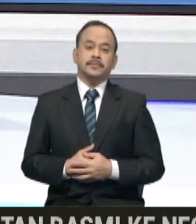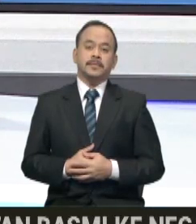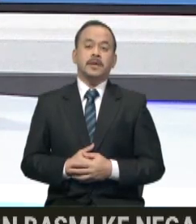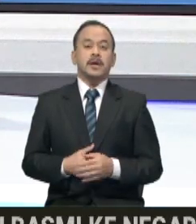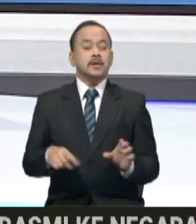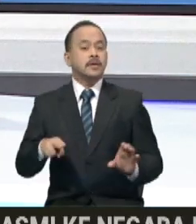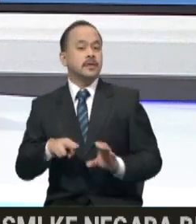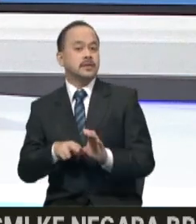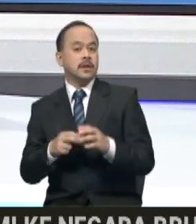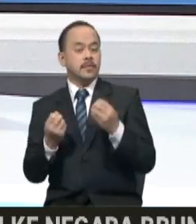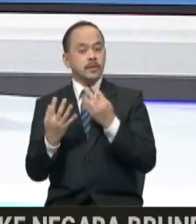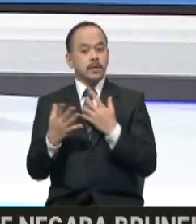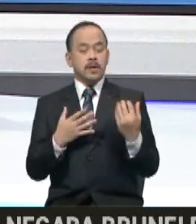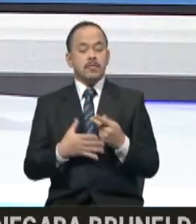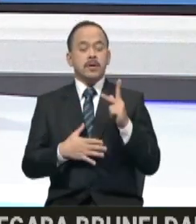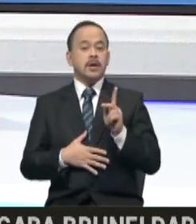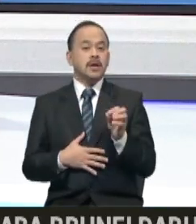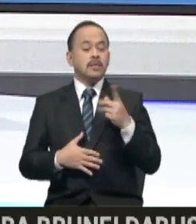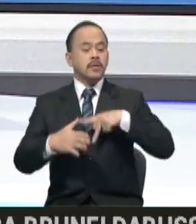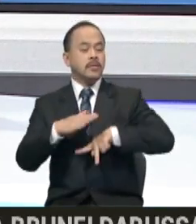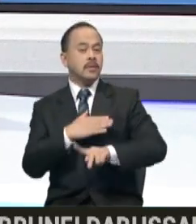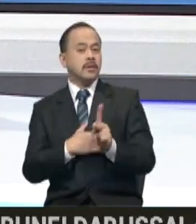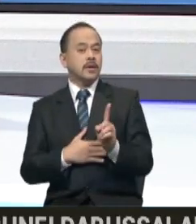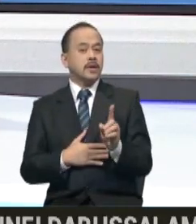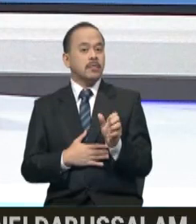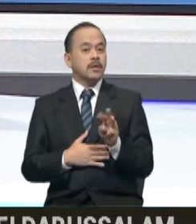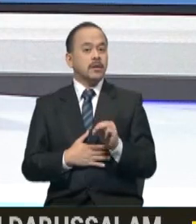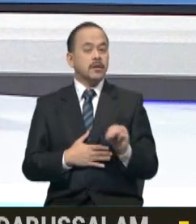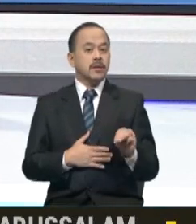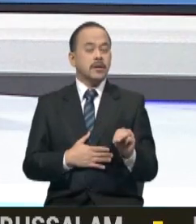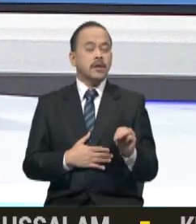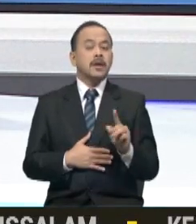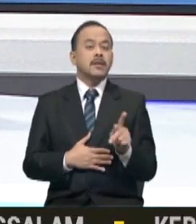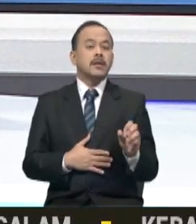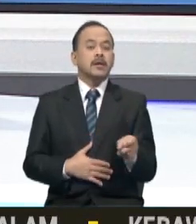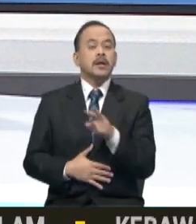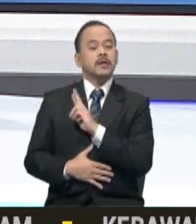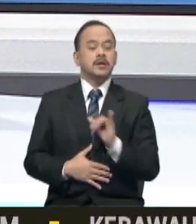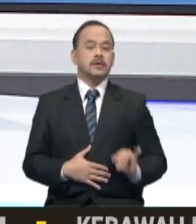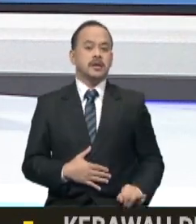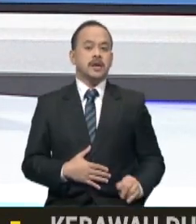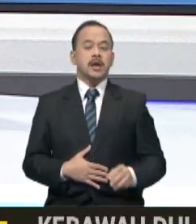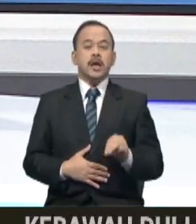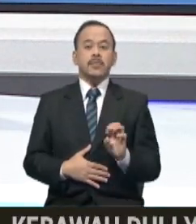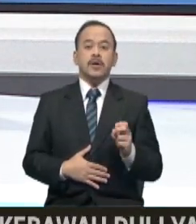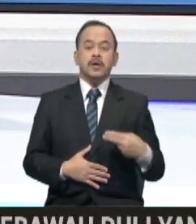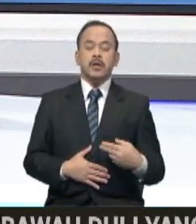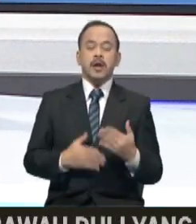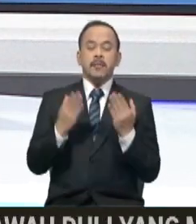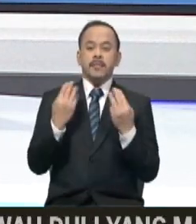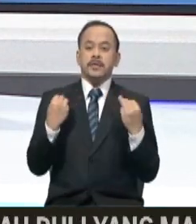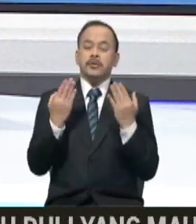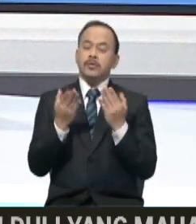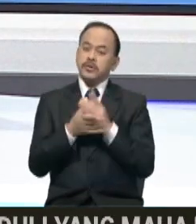Sempena sambutan puja usia Kebawahdulian Maha Mulia Paduka Seri Baginda Raja Isteri, Kementerian Kesihatan mengadakan Majlis Doa